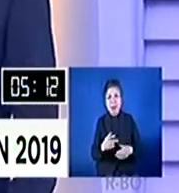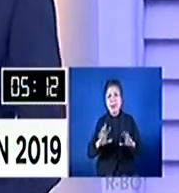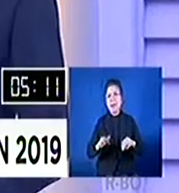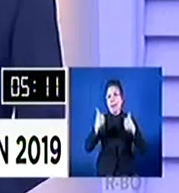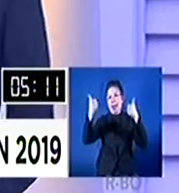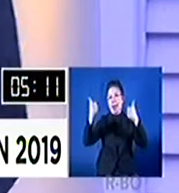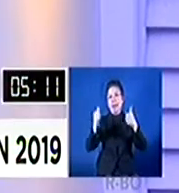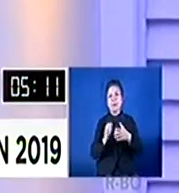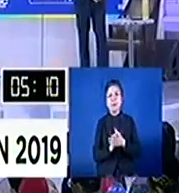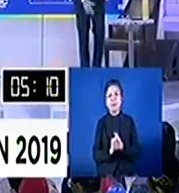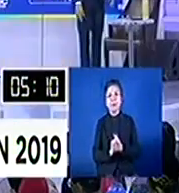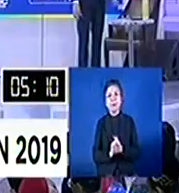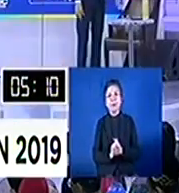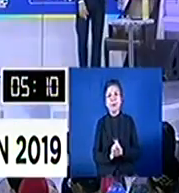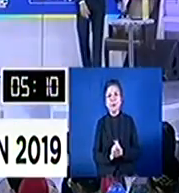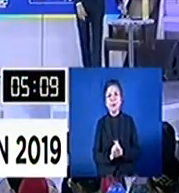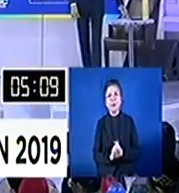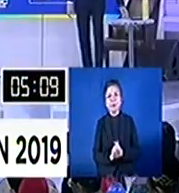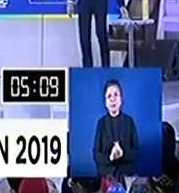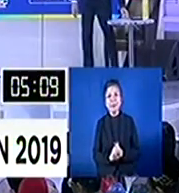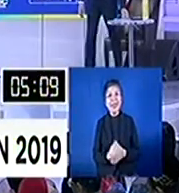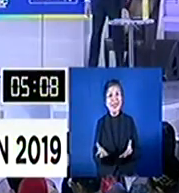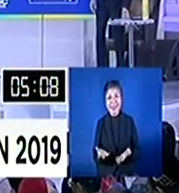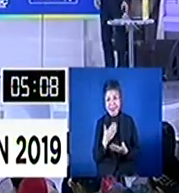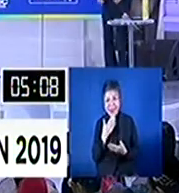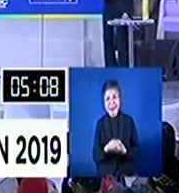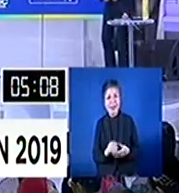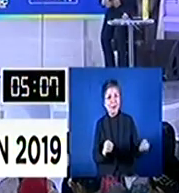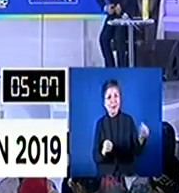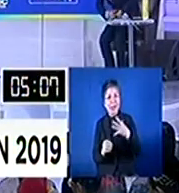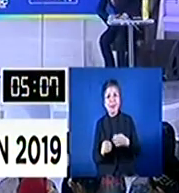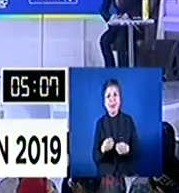menang. Silakan Pak Maruf Amin untuk menanggapi.